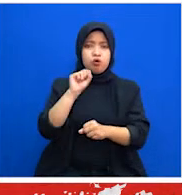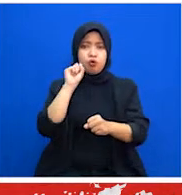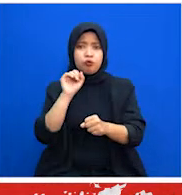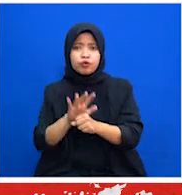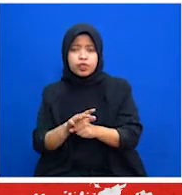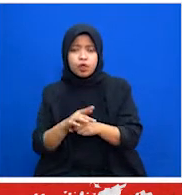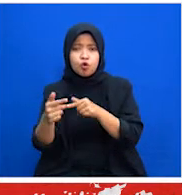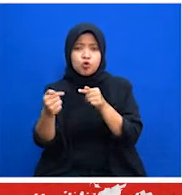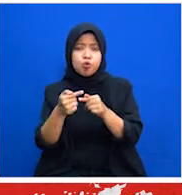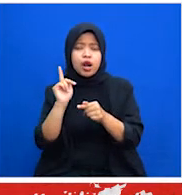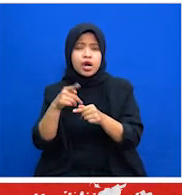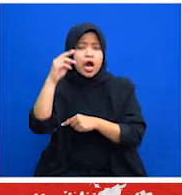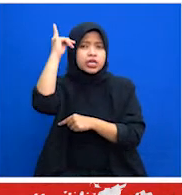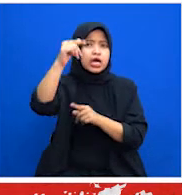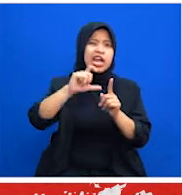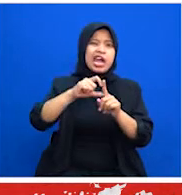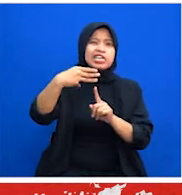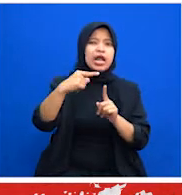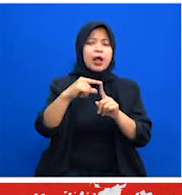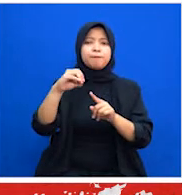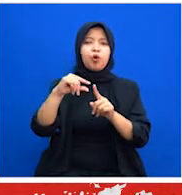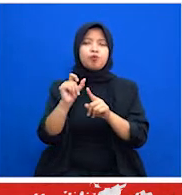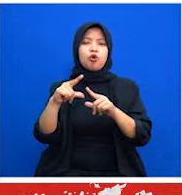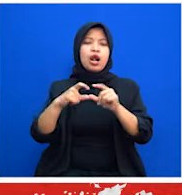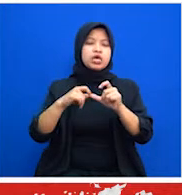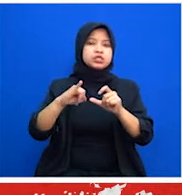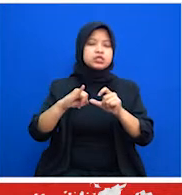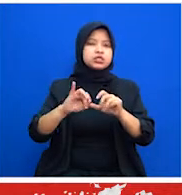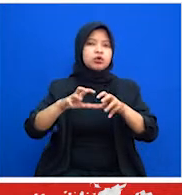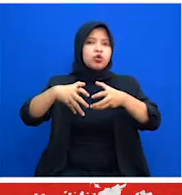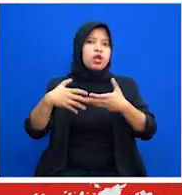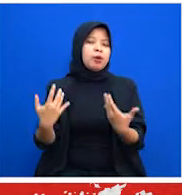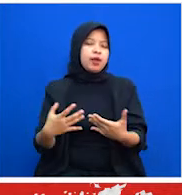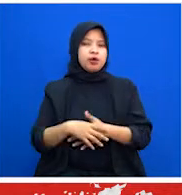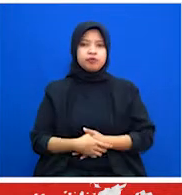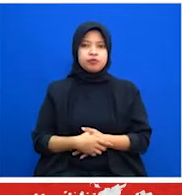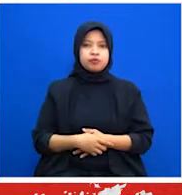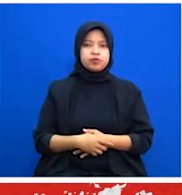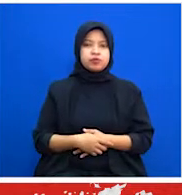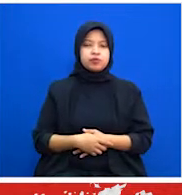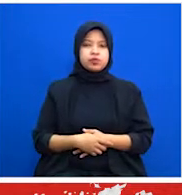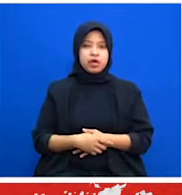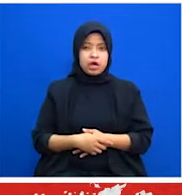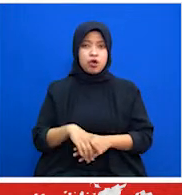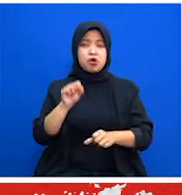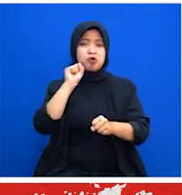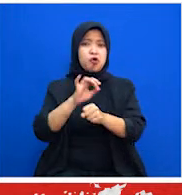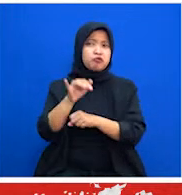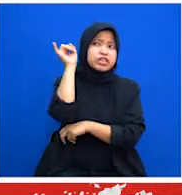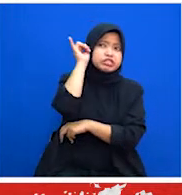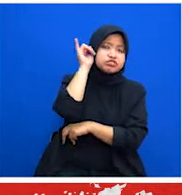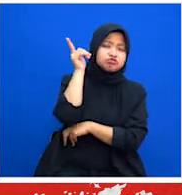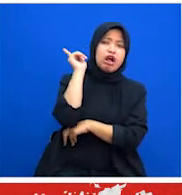korona itu terkait dengan rencana depopulasi penduduk bumi ya Bapak jadi isu bahwa kopi 19